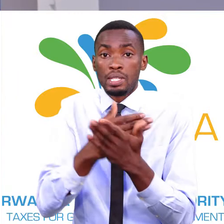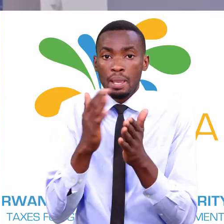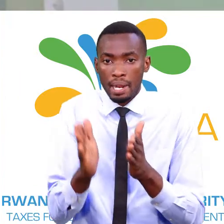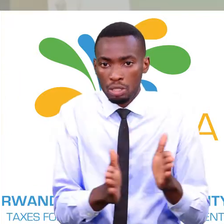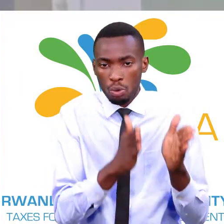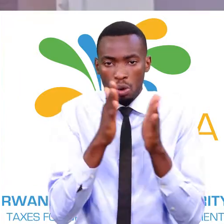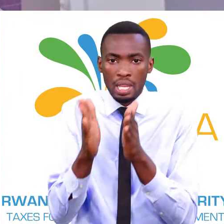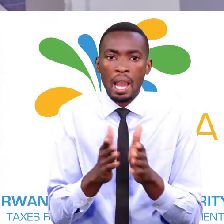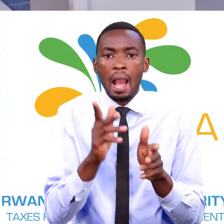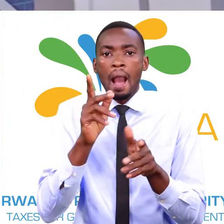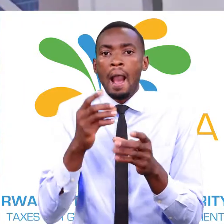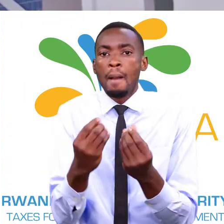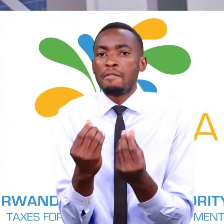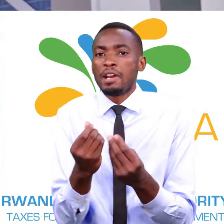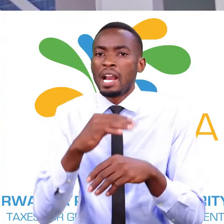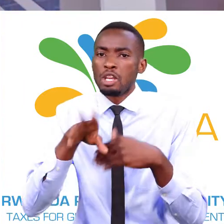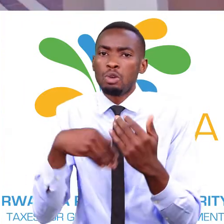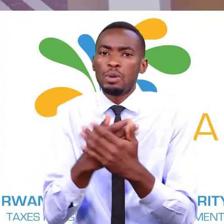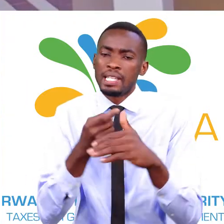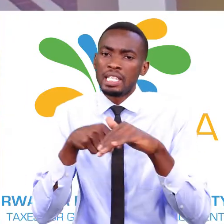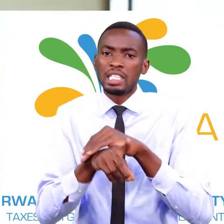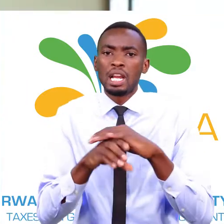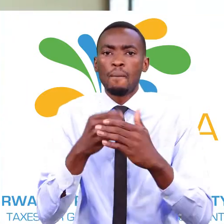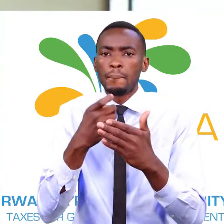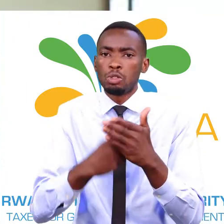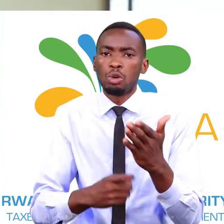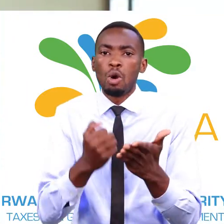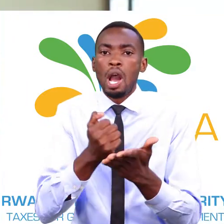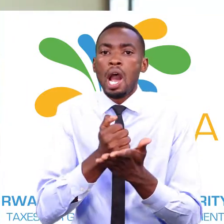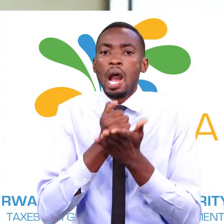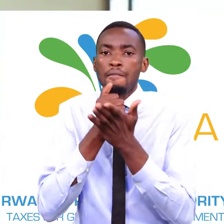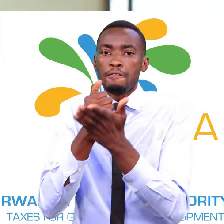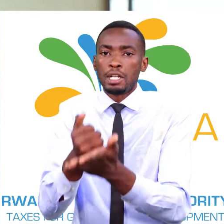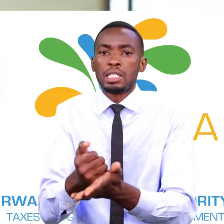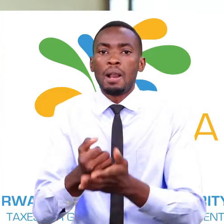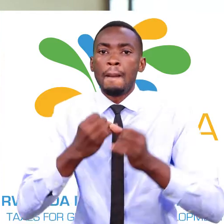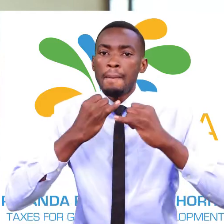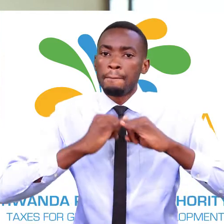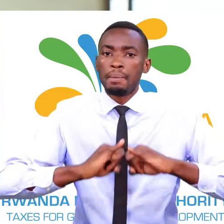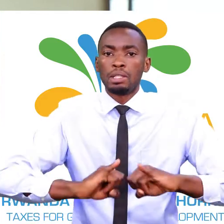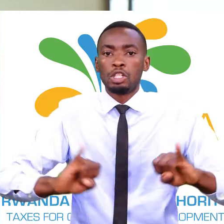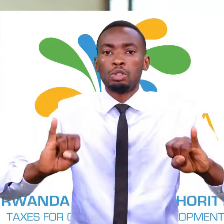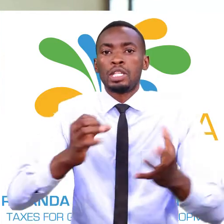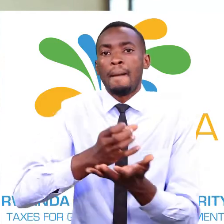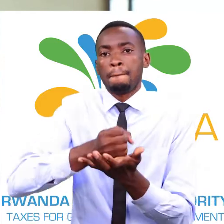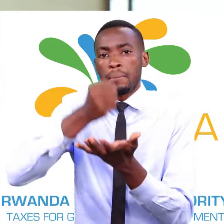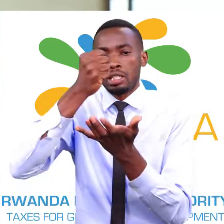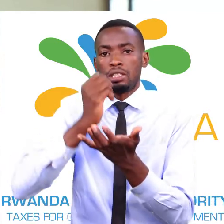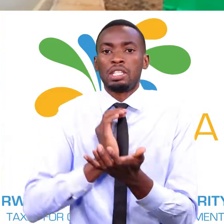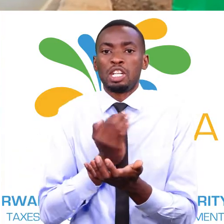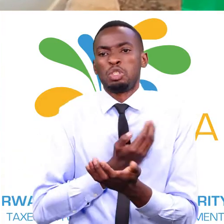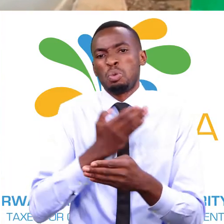ryarateganijwe amafaranga yinjiye mu misoro namwe mu by'ukuri afasha mu ishyirwa mu bikorwa ry'iryo